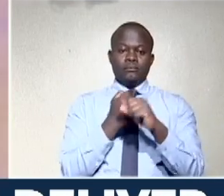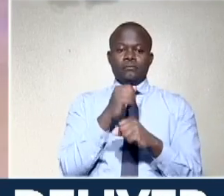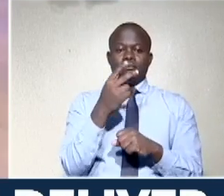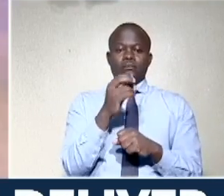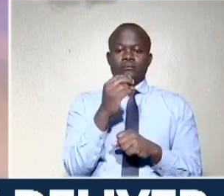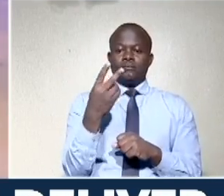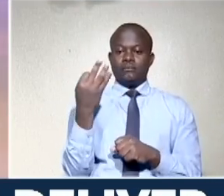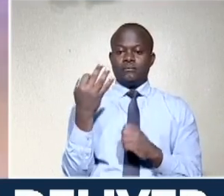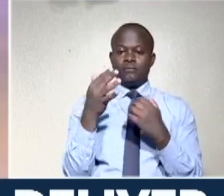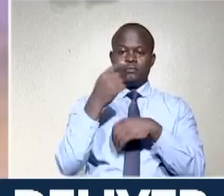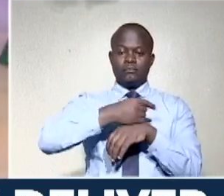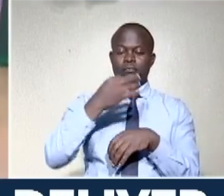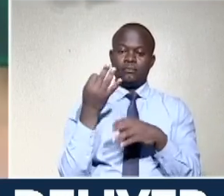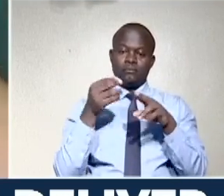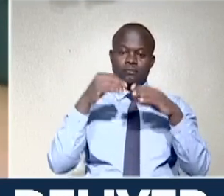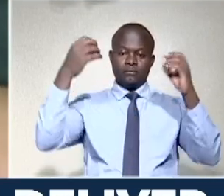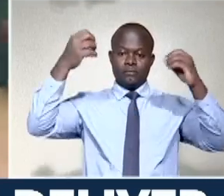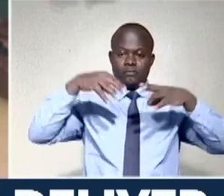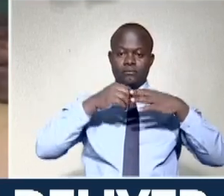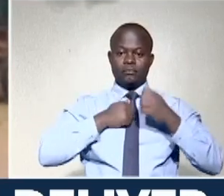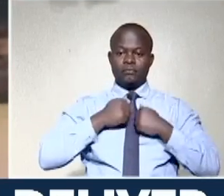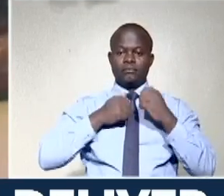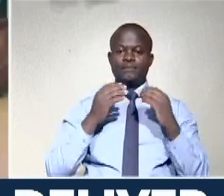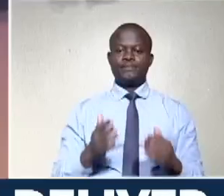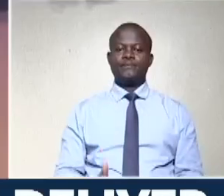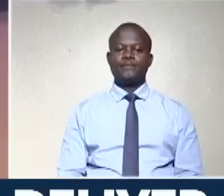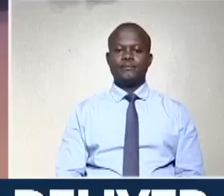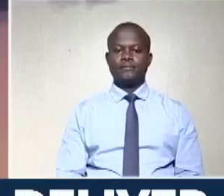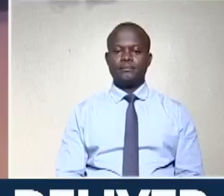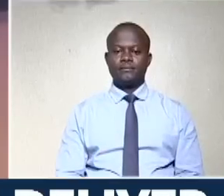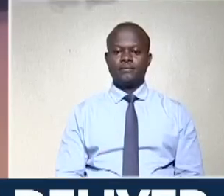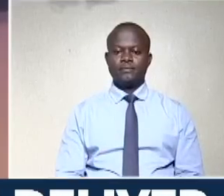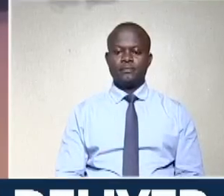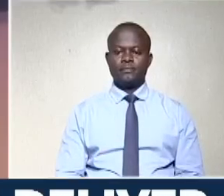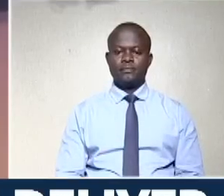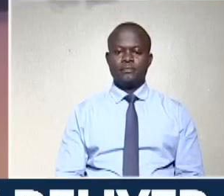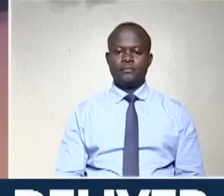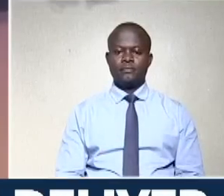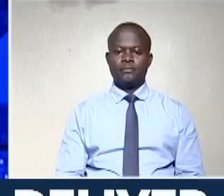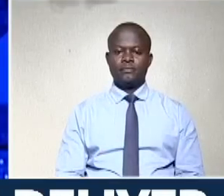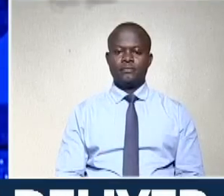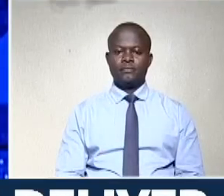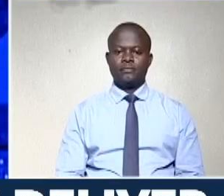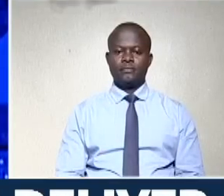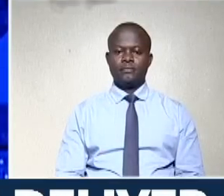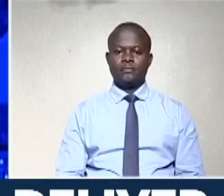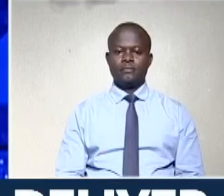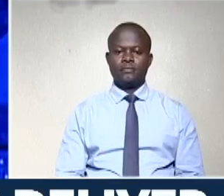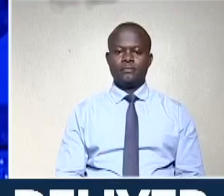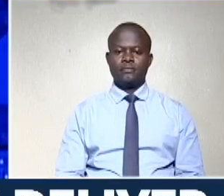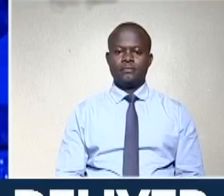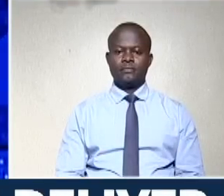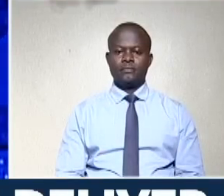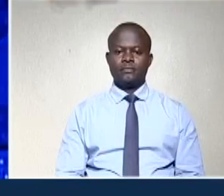2023 izamara iminsi 3 ibiri i Kigali mu Rwanda. Calixte Kabiruka mu mujyi wa Kigali. Kuri